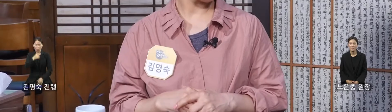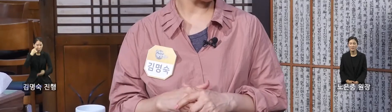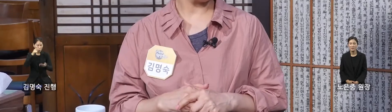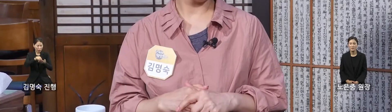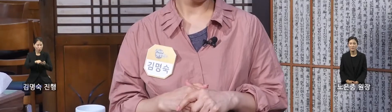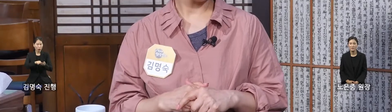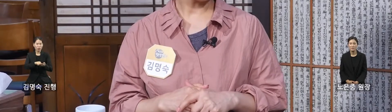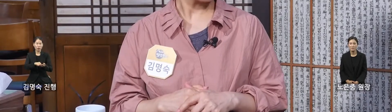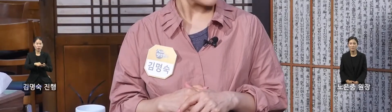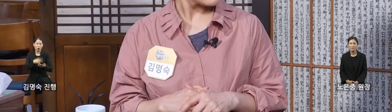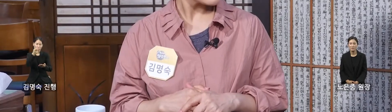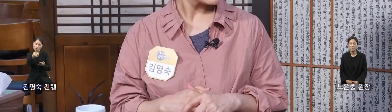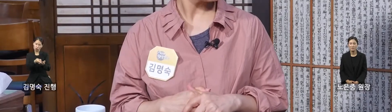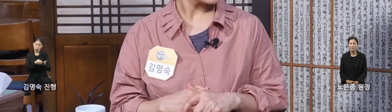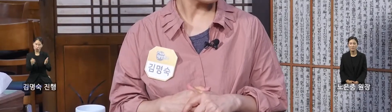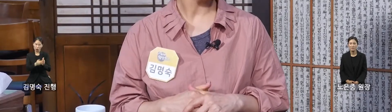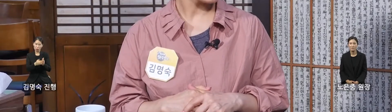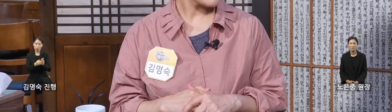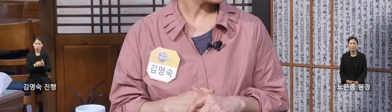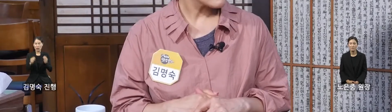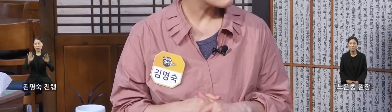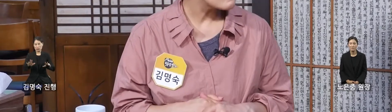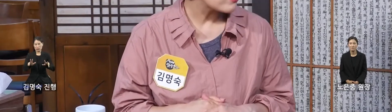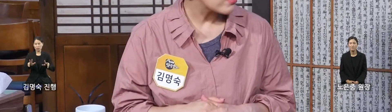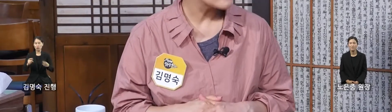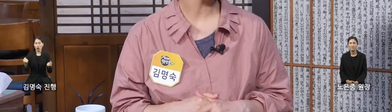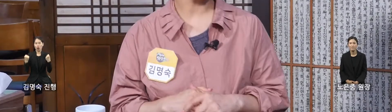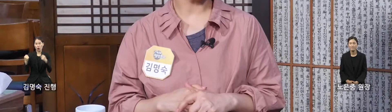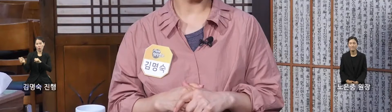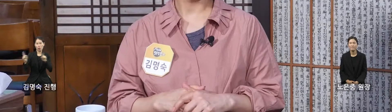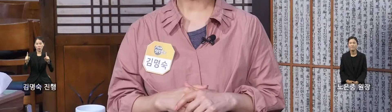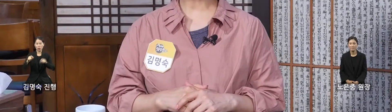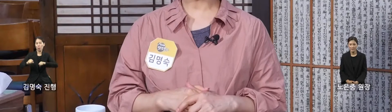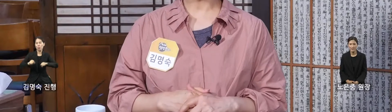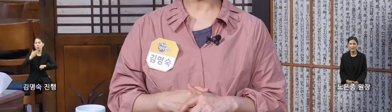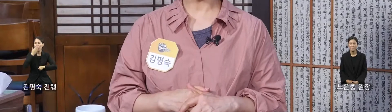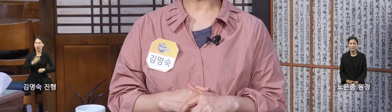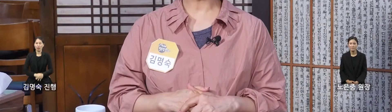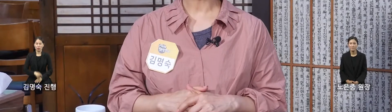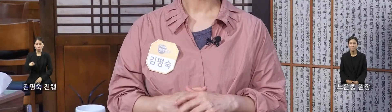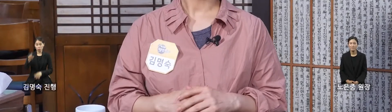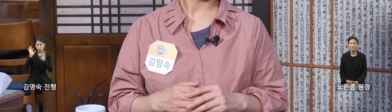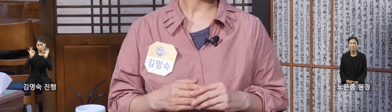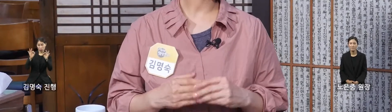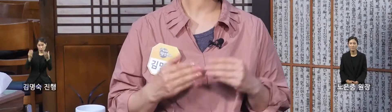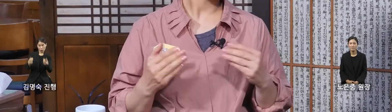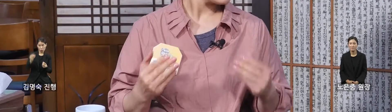발견이 돼가지고 수술을 하셔서 지금 이제 건강하게 활동을 하고 계시거든요. 그러니까 그런 걸 보면은 아, 꼭 해야